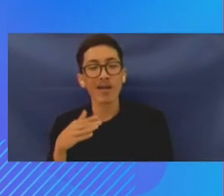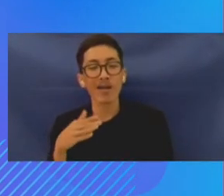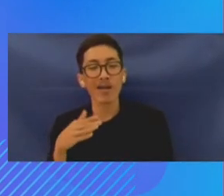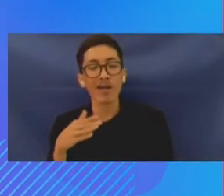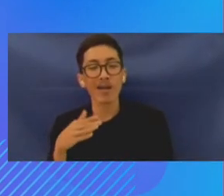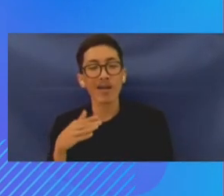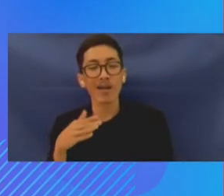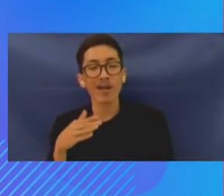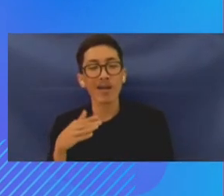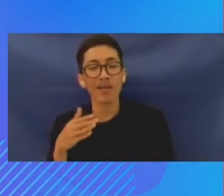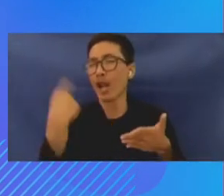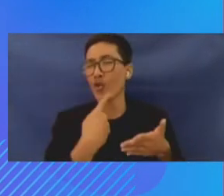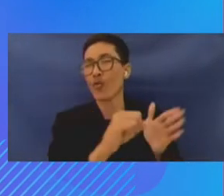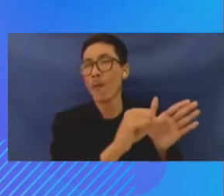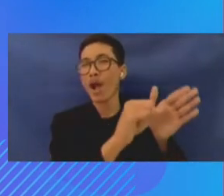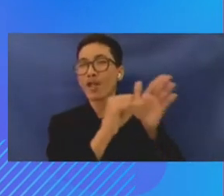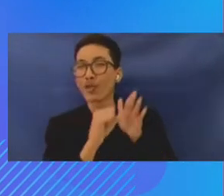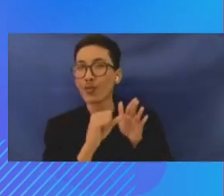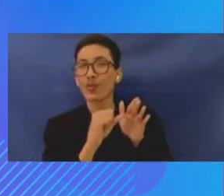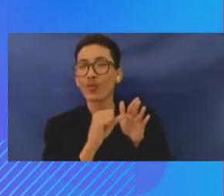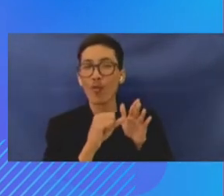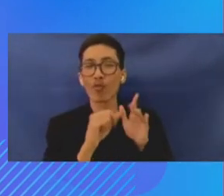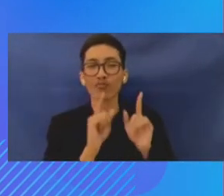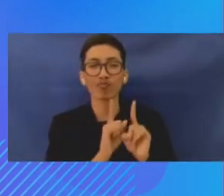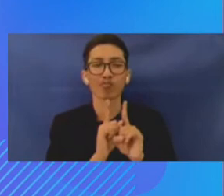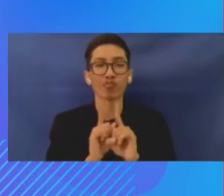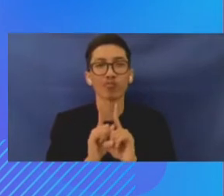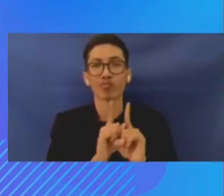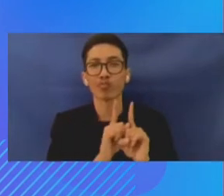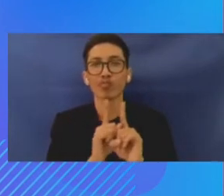untuk nunjukin kemana arah tangga, kemana arah